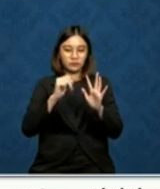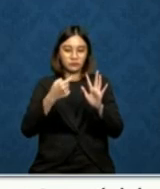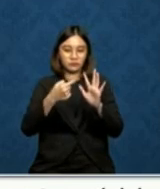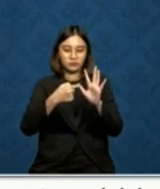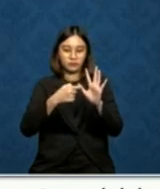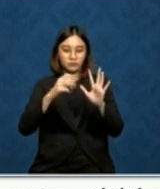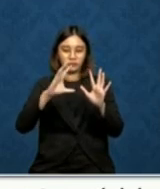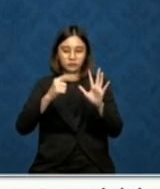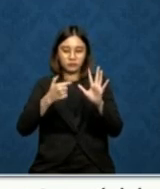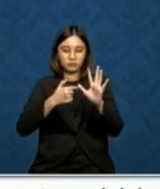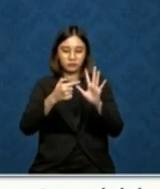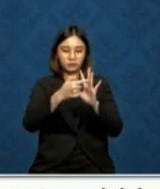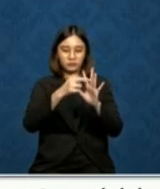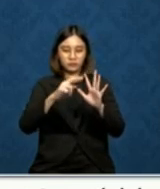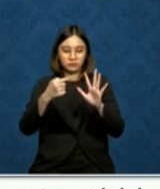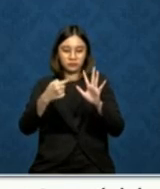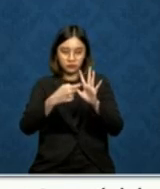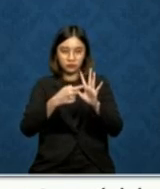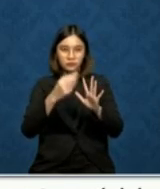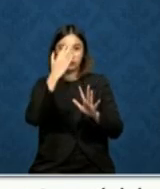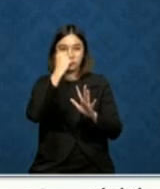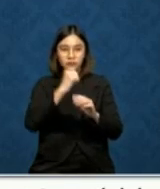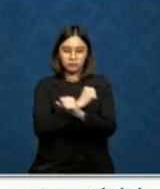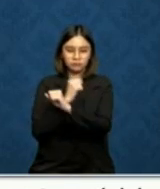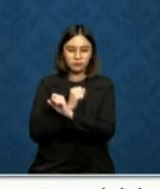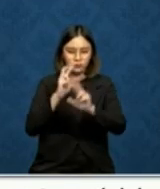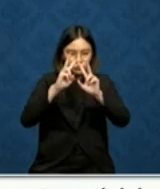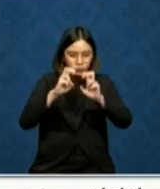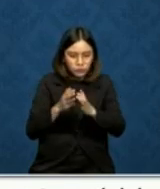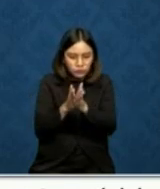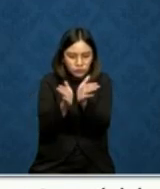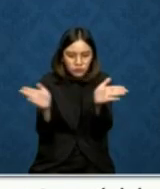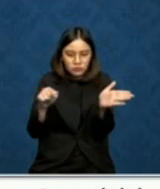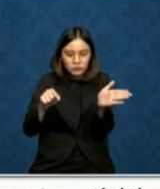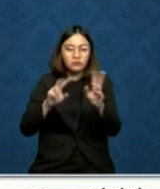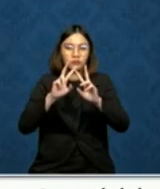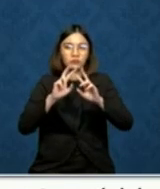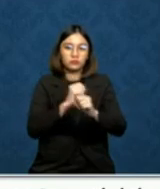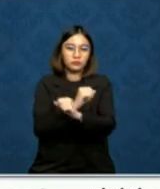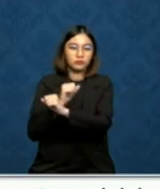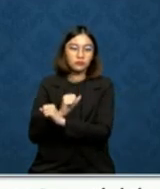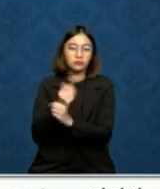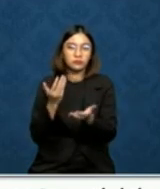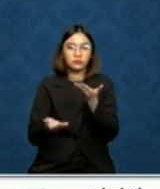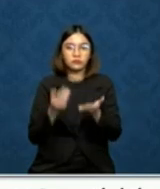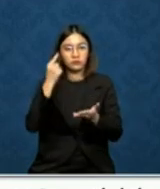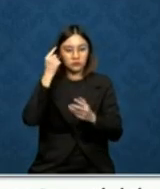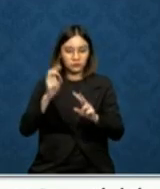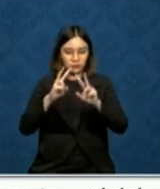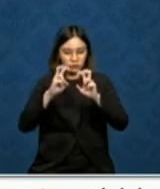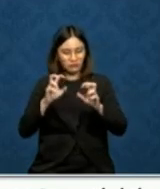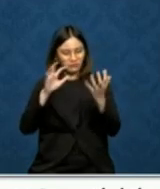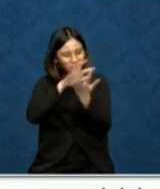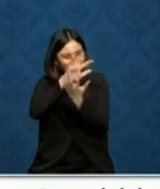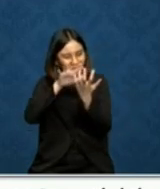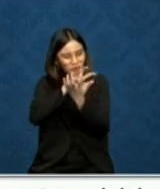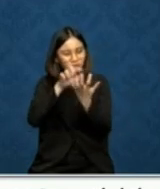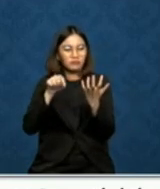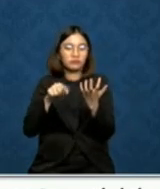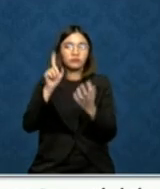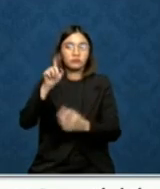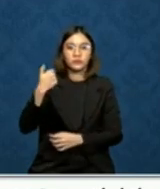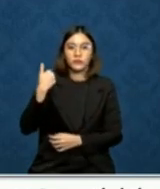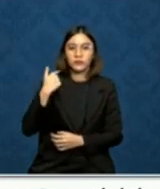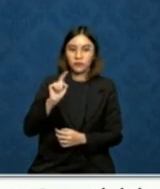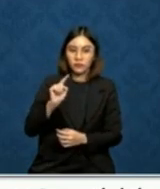การคุกคามทางเพศเพื่อป้องกันการตีความที่กว้างเกินไปหรือการตีความที่คลุมเครือต้องมี